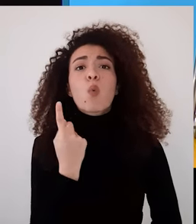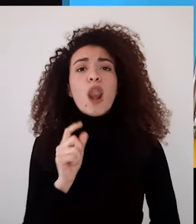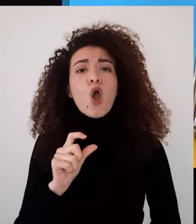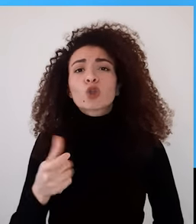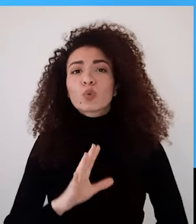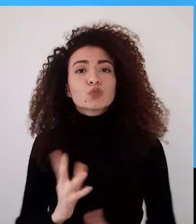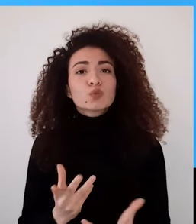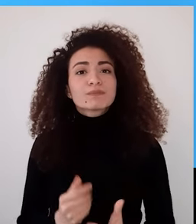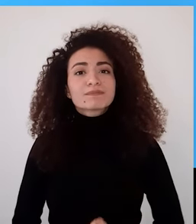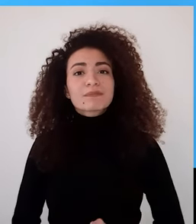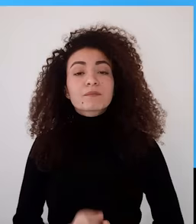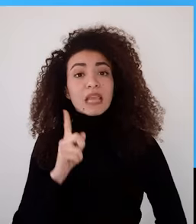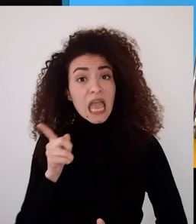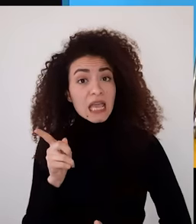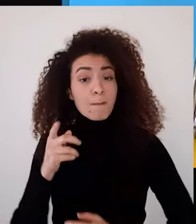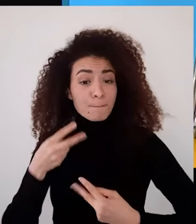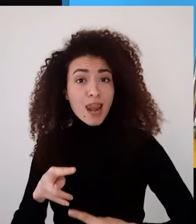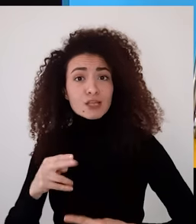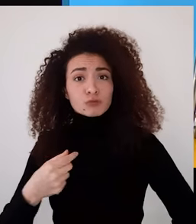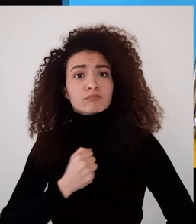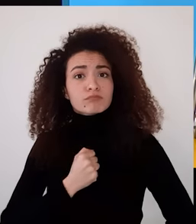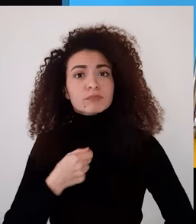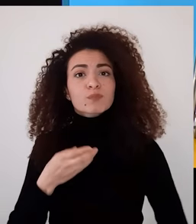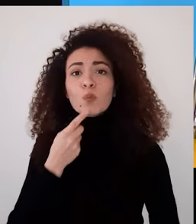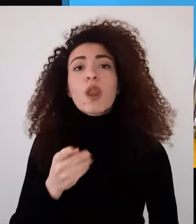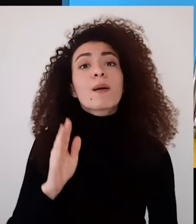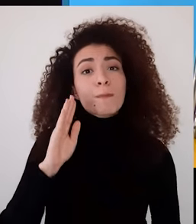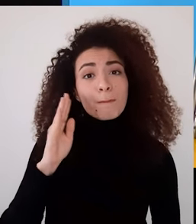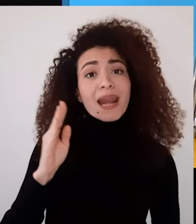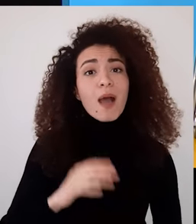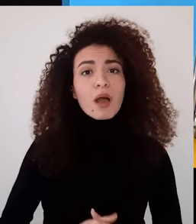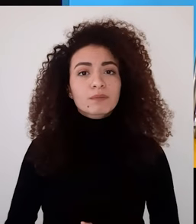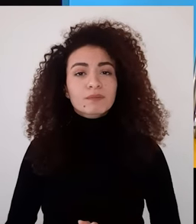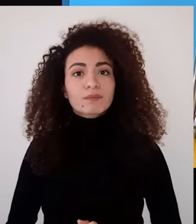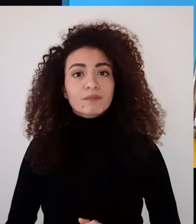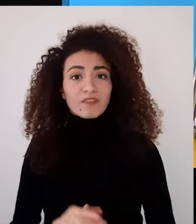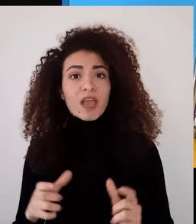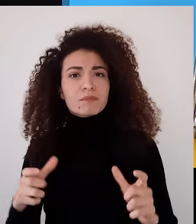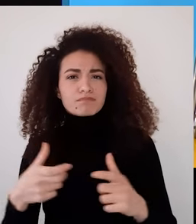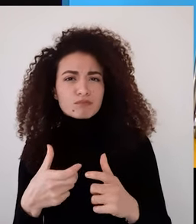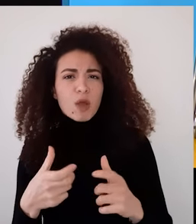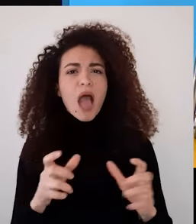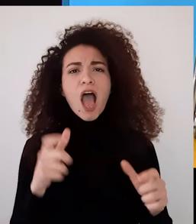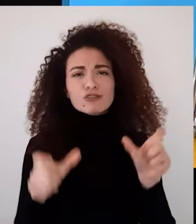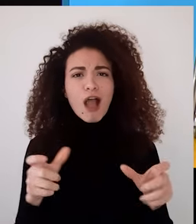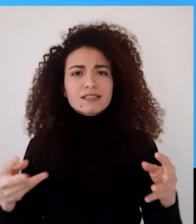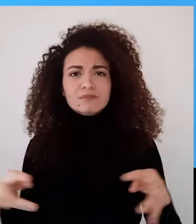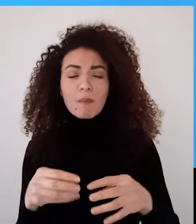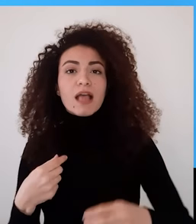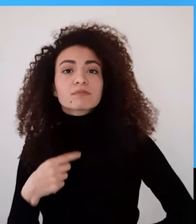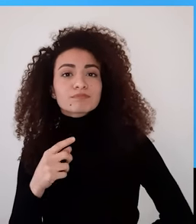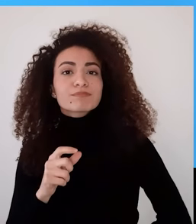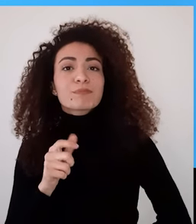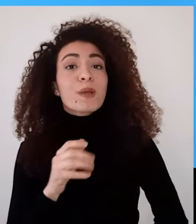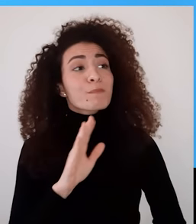فيها حاليا. فكانت أول خطواتها أنه تأخذ المبادرة بإلقاء التحية على الناس لما تنوجد بمناسبات اجتماعية.